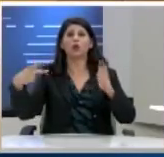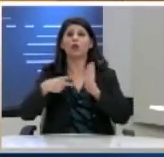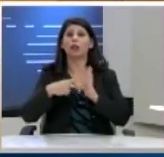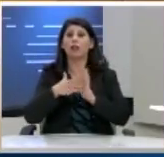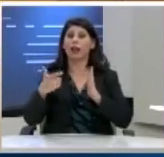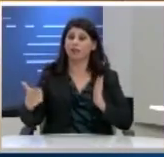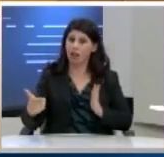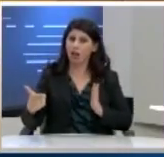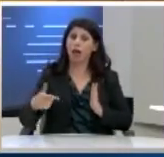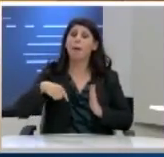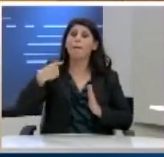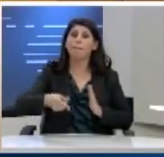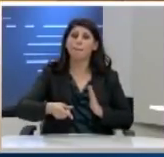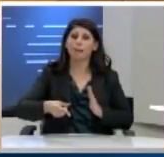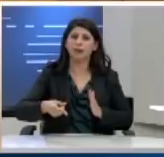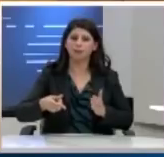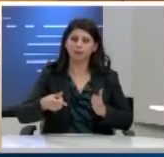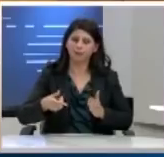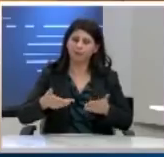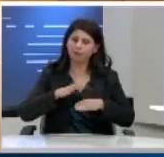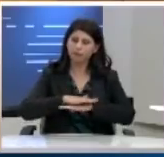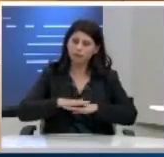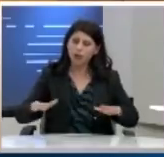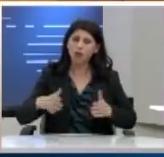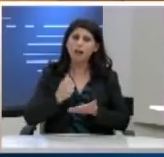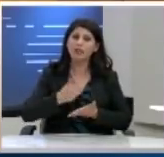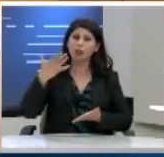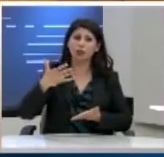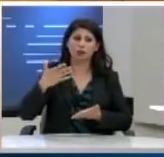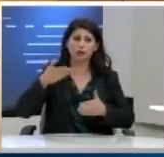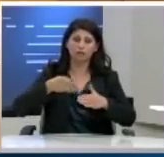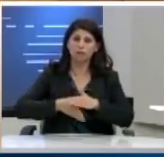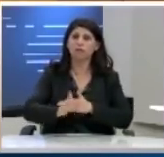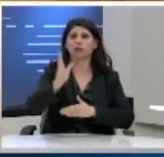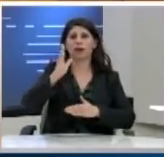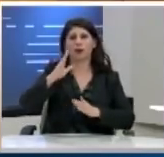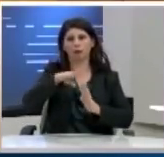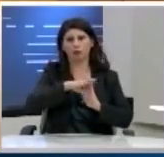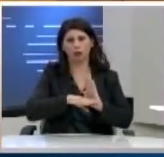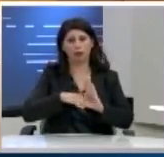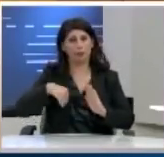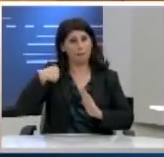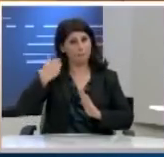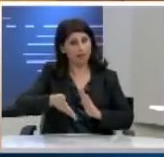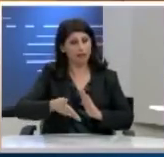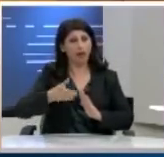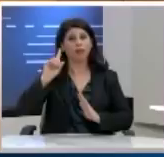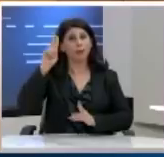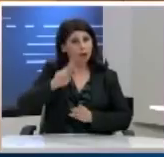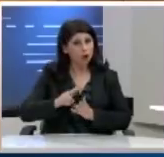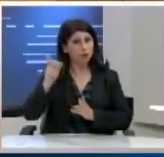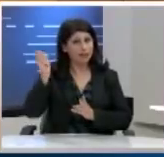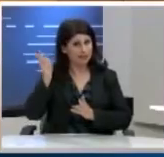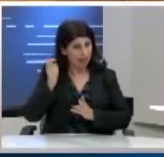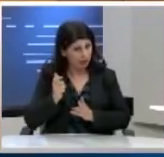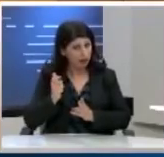2017, μετά κλείσαμε την τελευταία αξιολόγηση και βγήκαμε από το πρόγραμμα, μετά δεν μειώσαμε τις